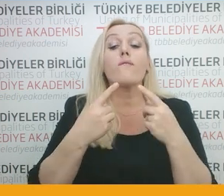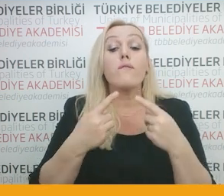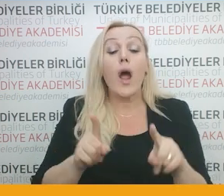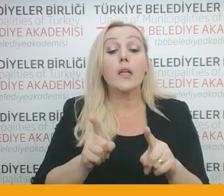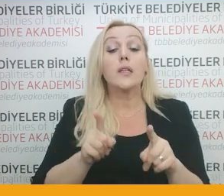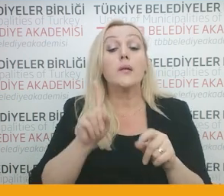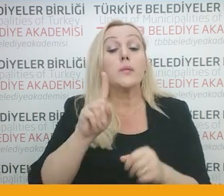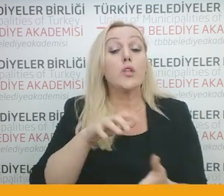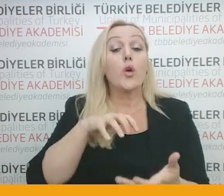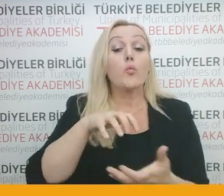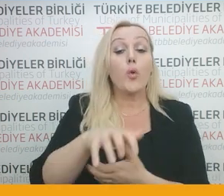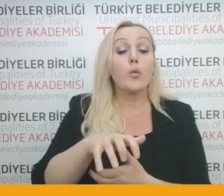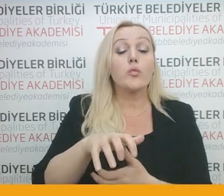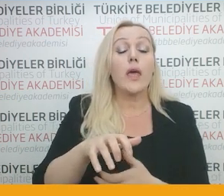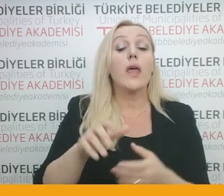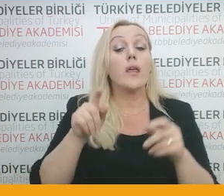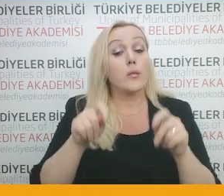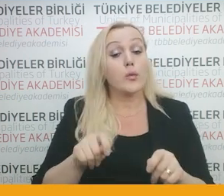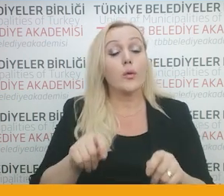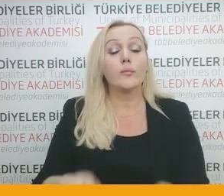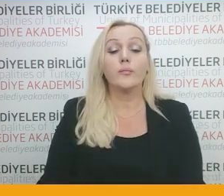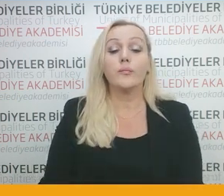birimse burada meclis onayı aranır.